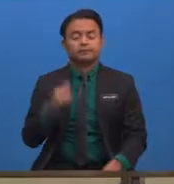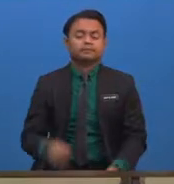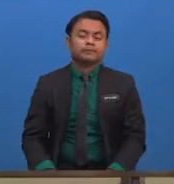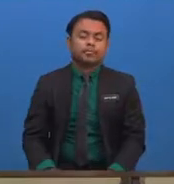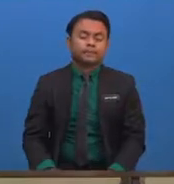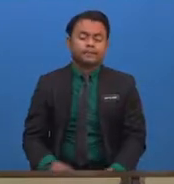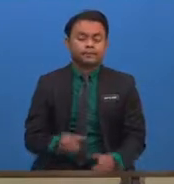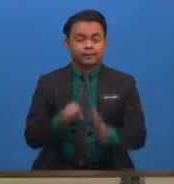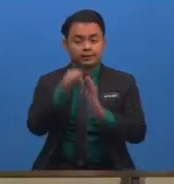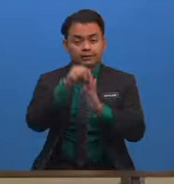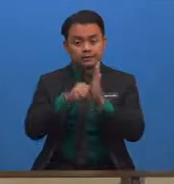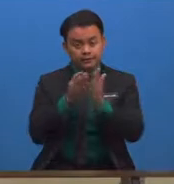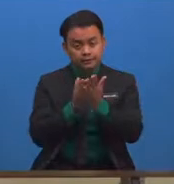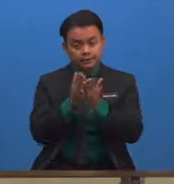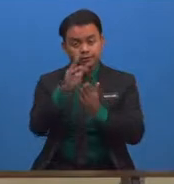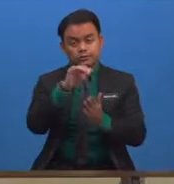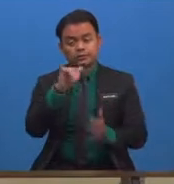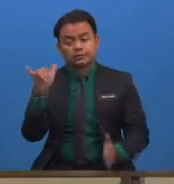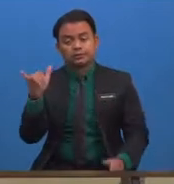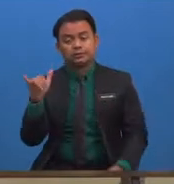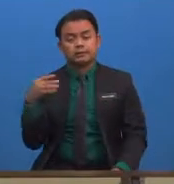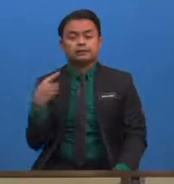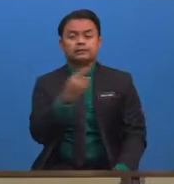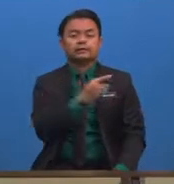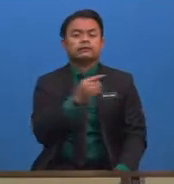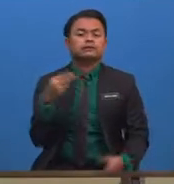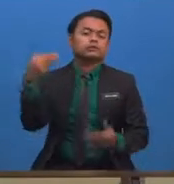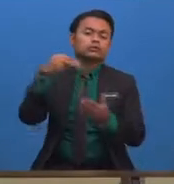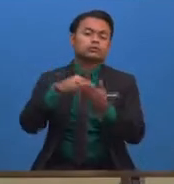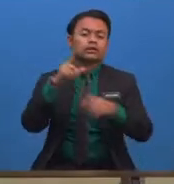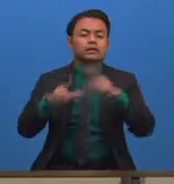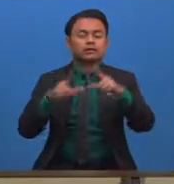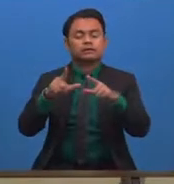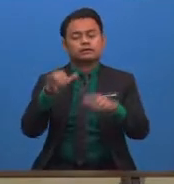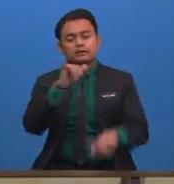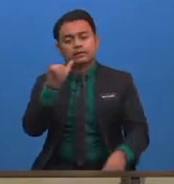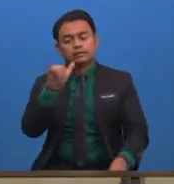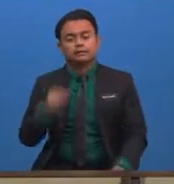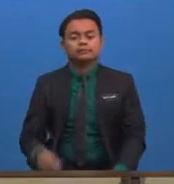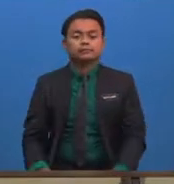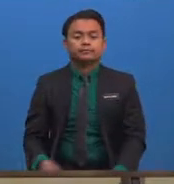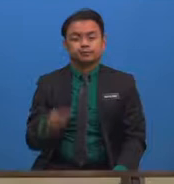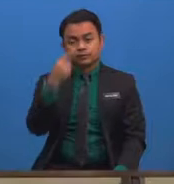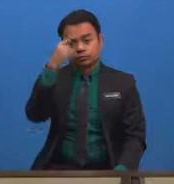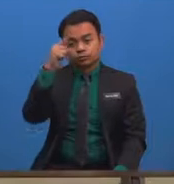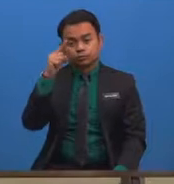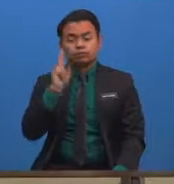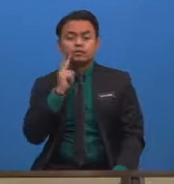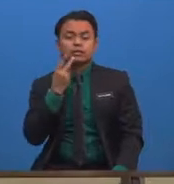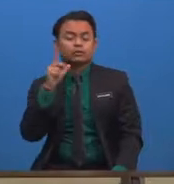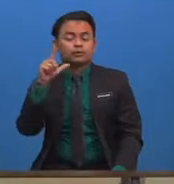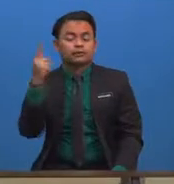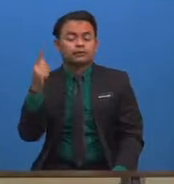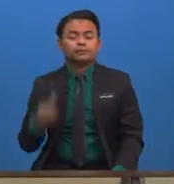Seterusnya, kita ulangi langkah yang sama untuk mencelur kangkung. Kita boleh gunakan air didih yang sama.